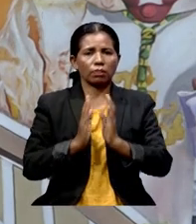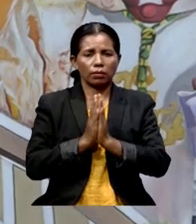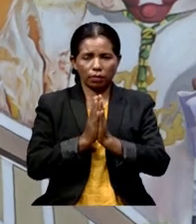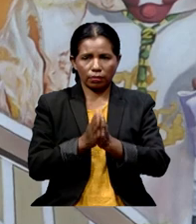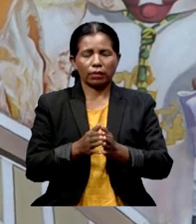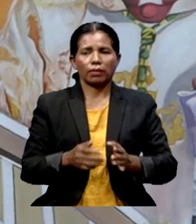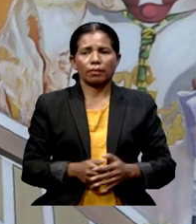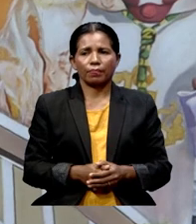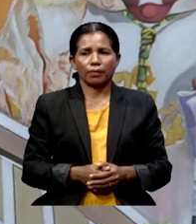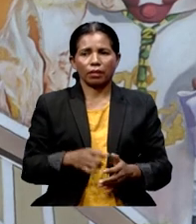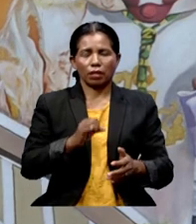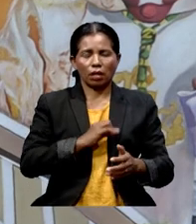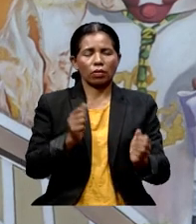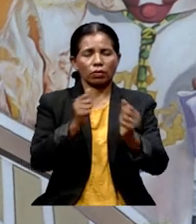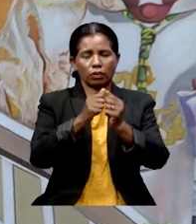democrasia